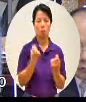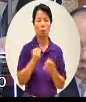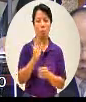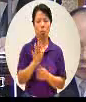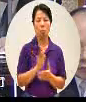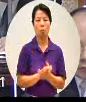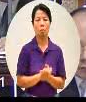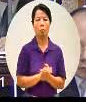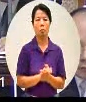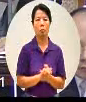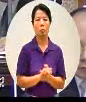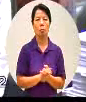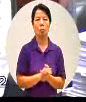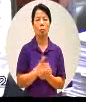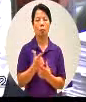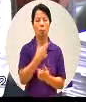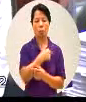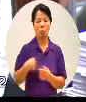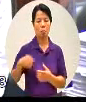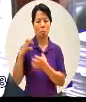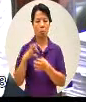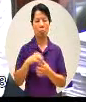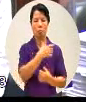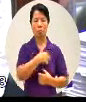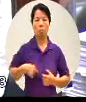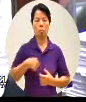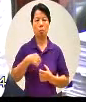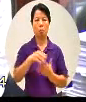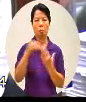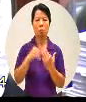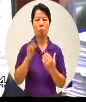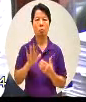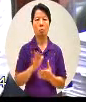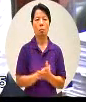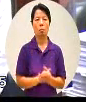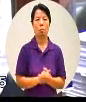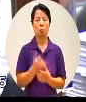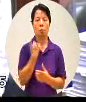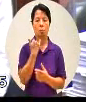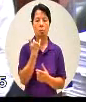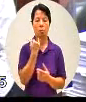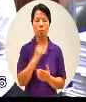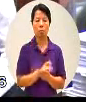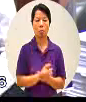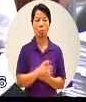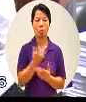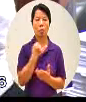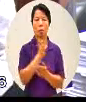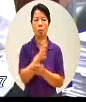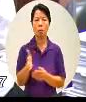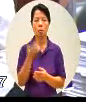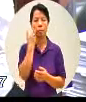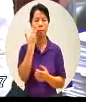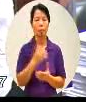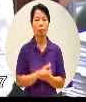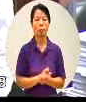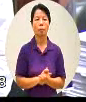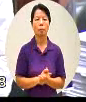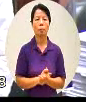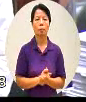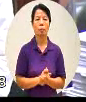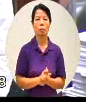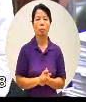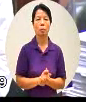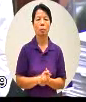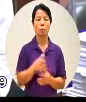有。啊，这个有没有要去请示得几个单位？请示你就好了吗？ 那我们